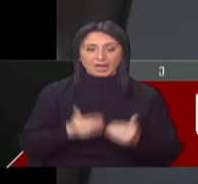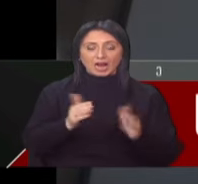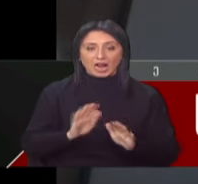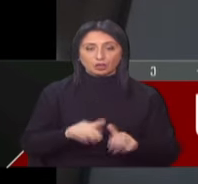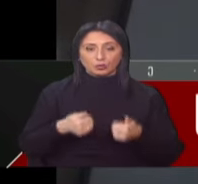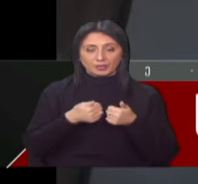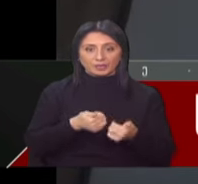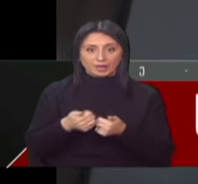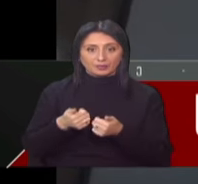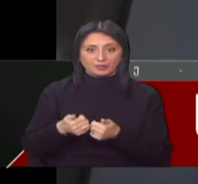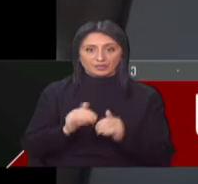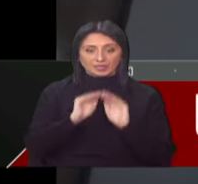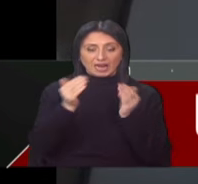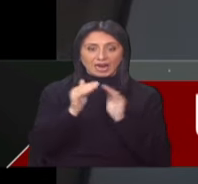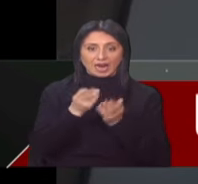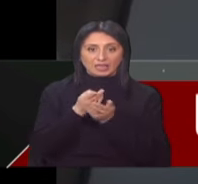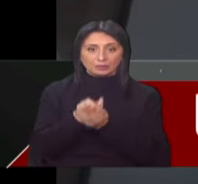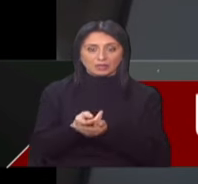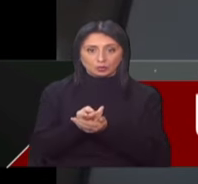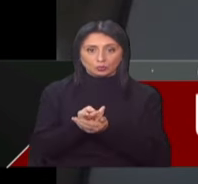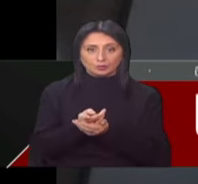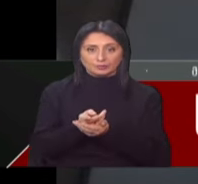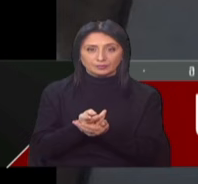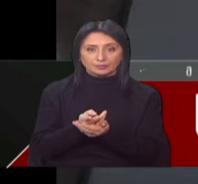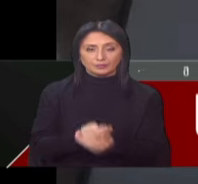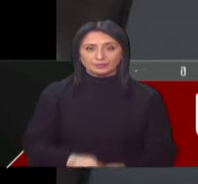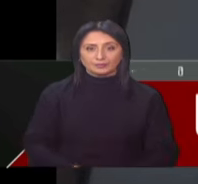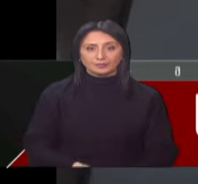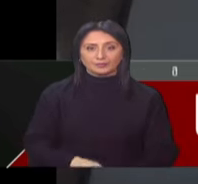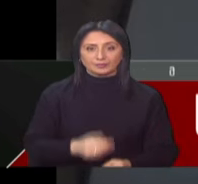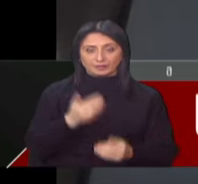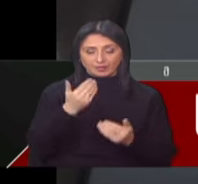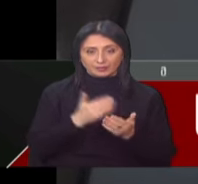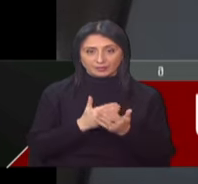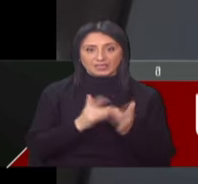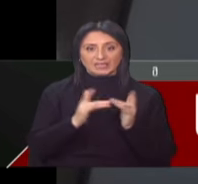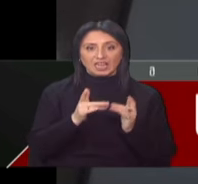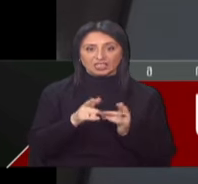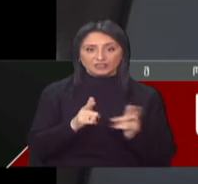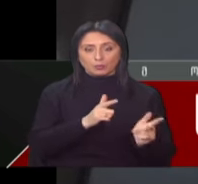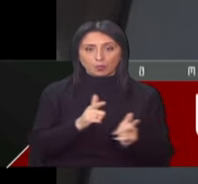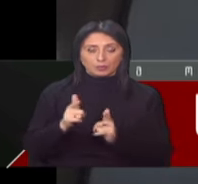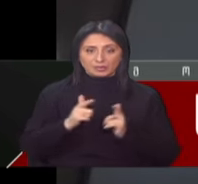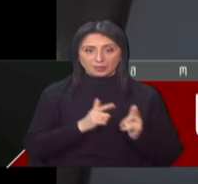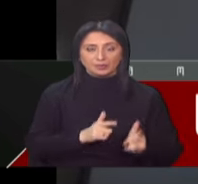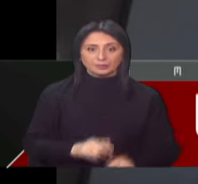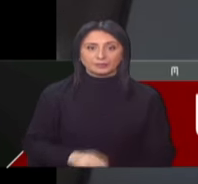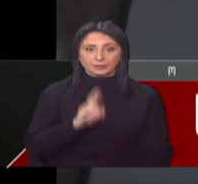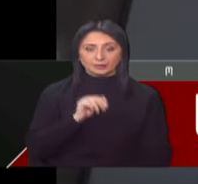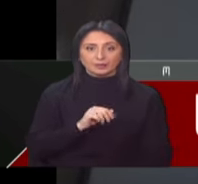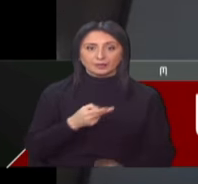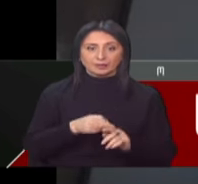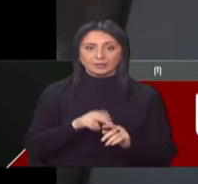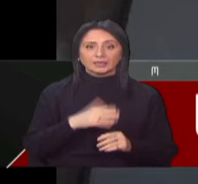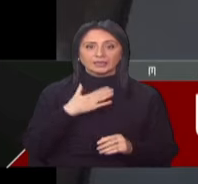გადაუდებელი დახმარების, რეანიმაციული ასე ვთქვათ, დაწესებულებების და საწოლების მობილიზება, და